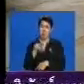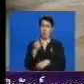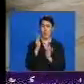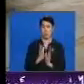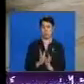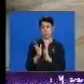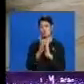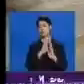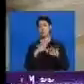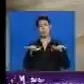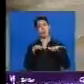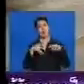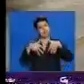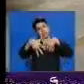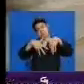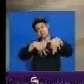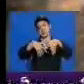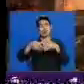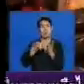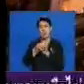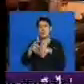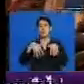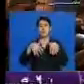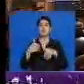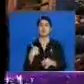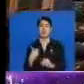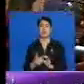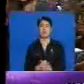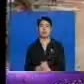นก็ยังใช้ชีวิตกันอย่างปกติสุขค่ะ